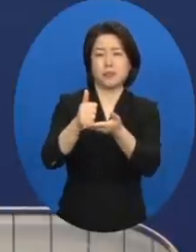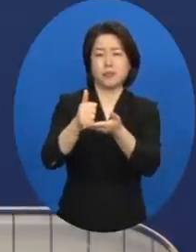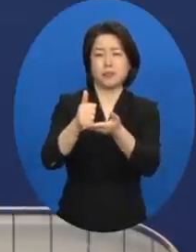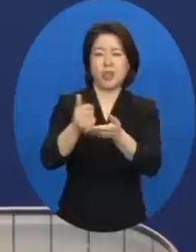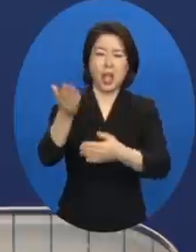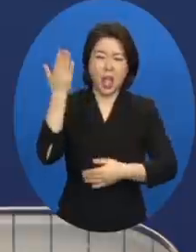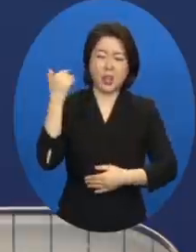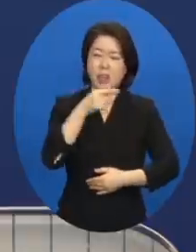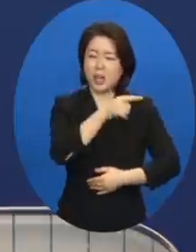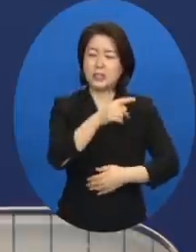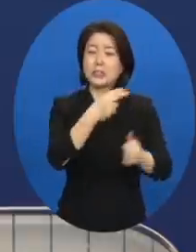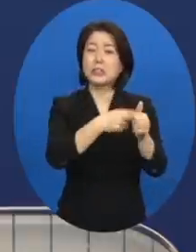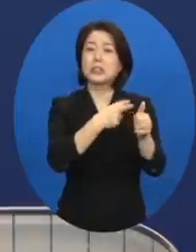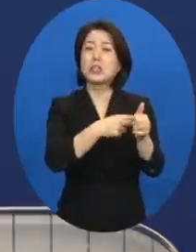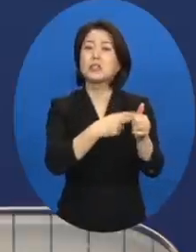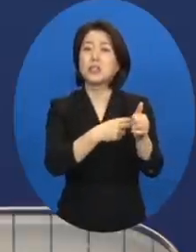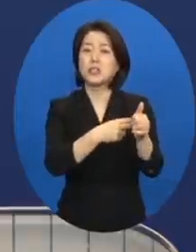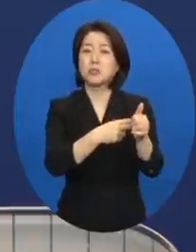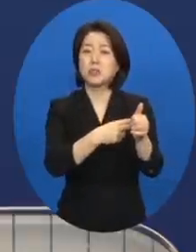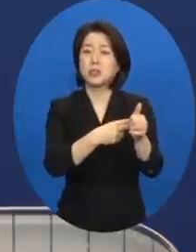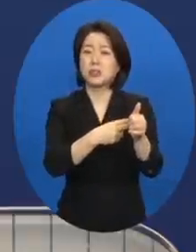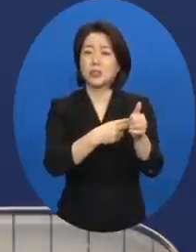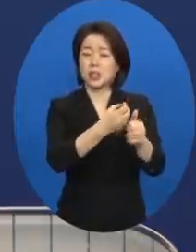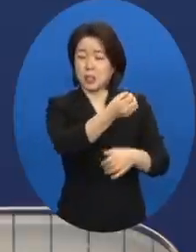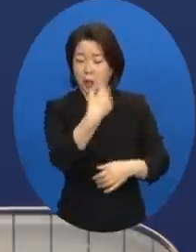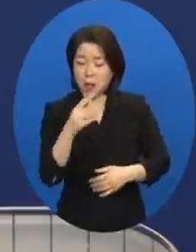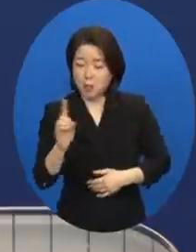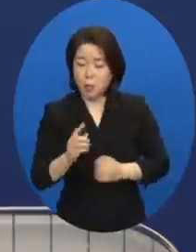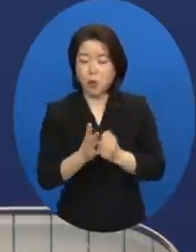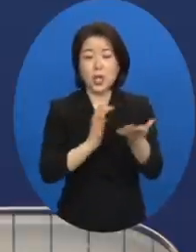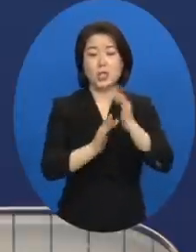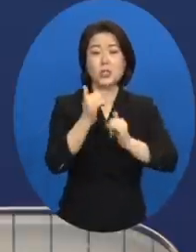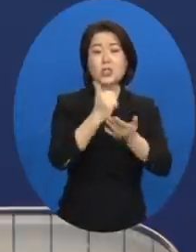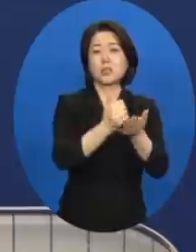그때 그 선생님이 예수님 만나면